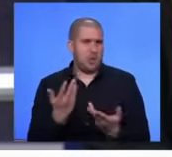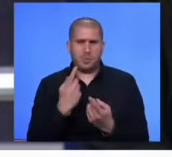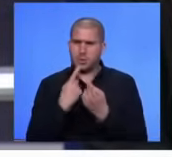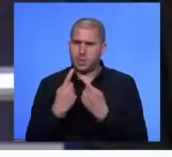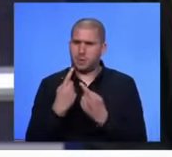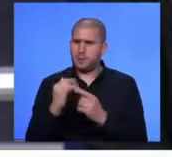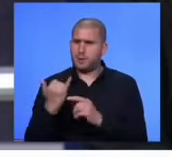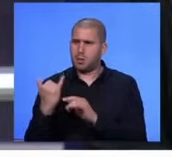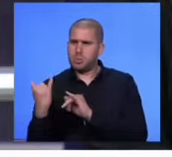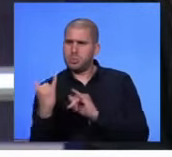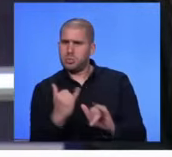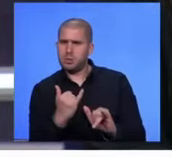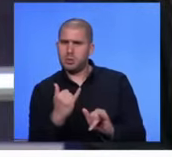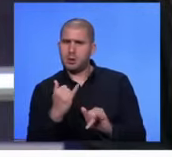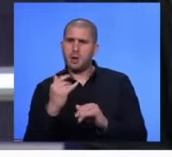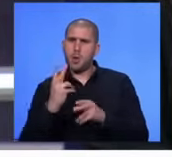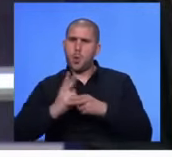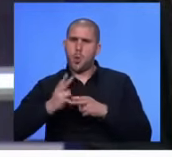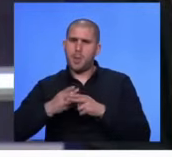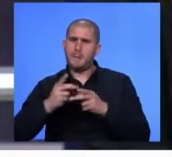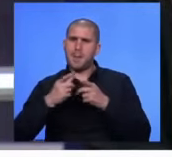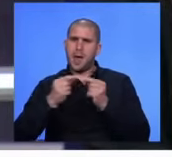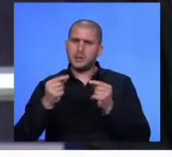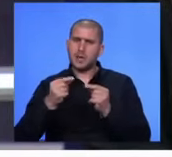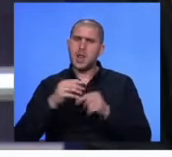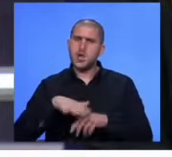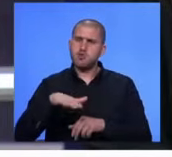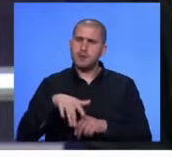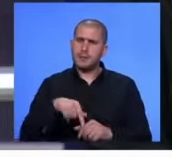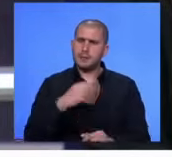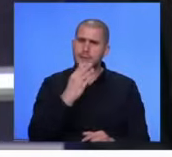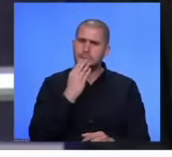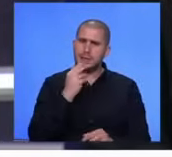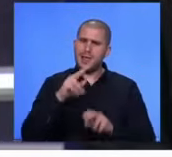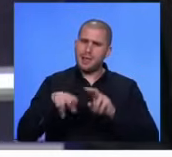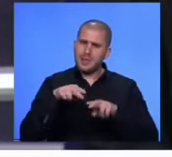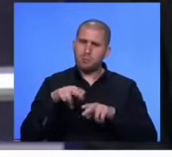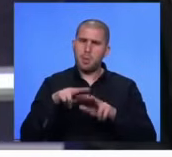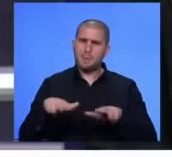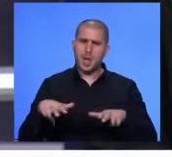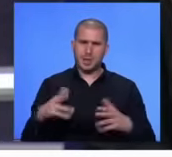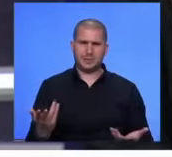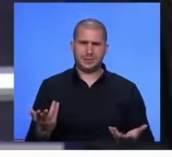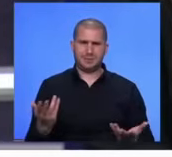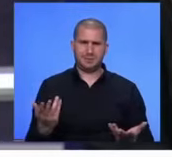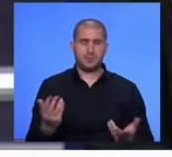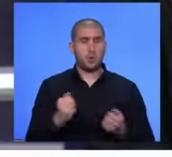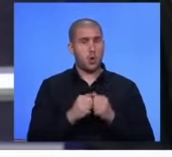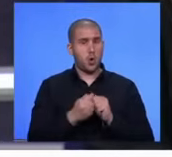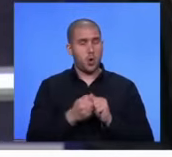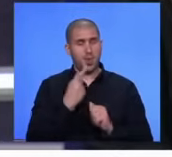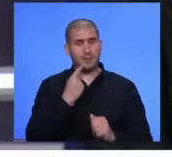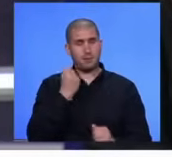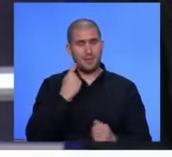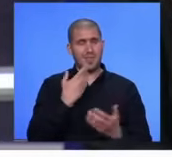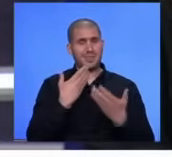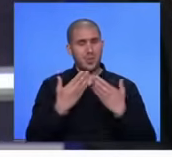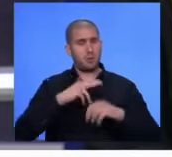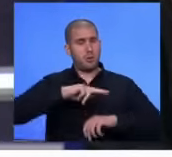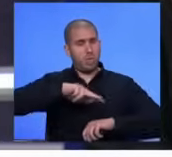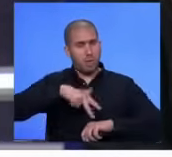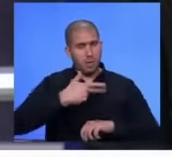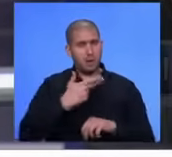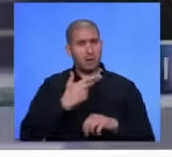להכניס חולים מעזה לשטח, לטיפול בארץ, או שבוע שעבר דנו 3 שעות